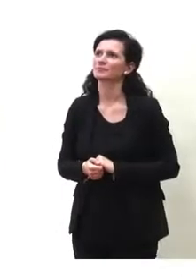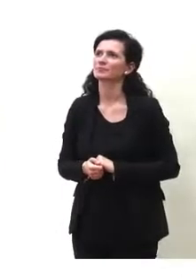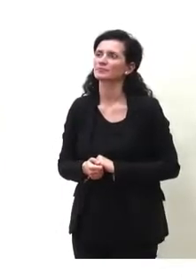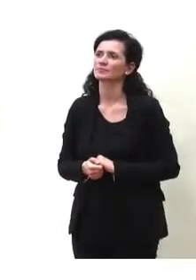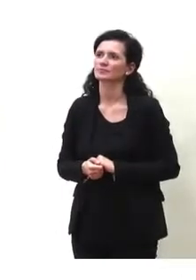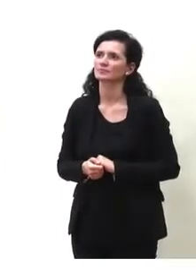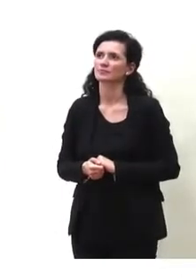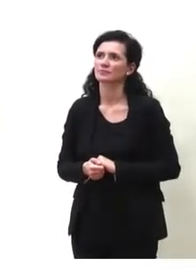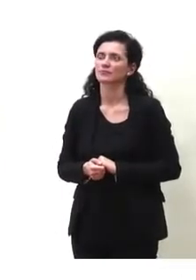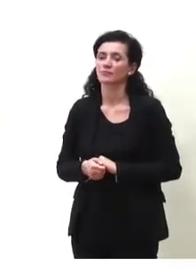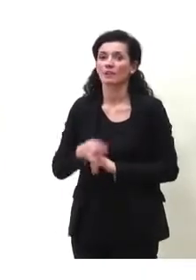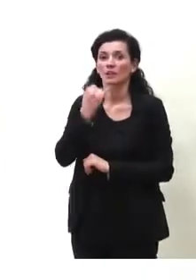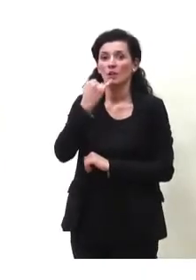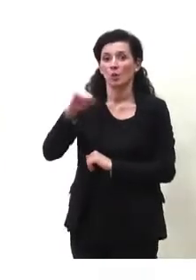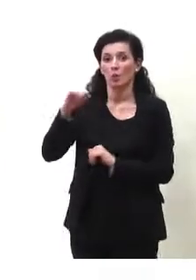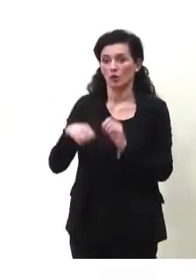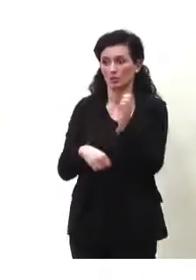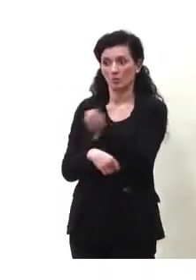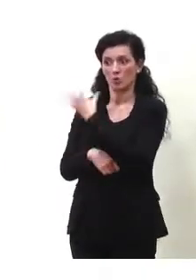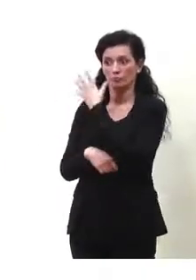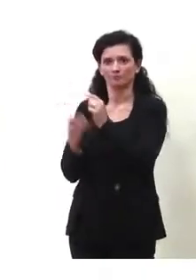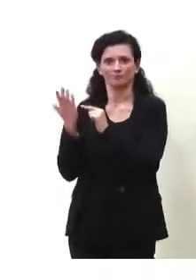Ultima slide che vi mostro.